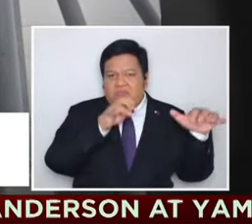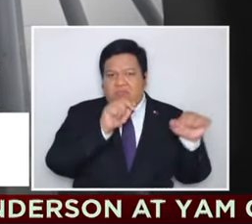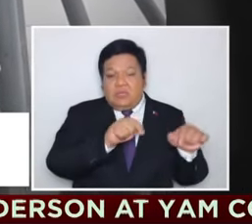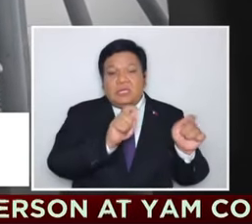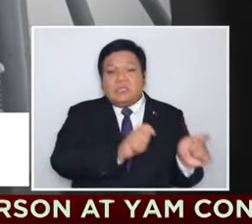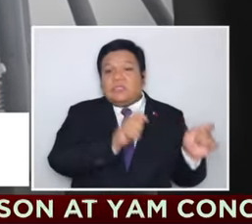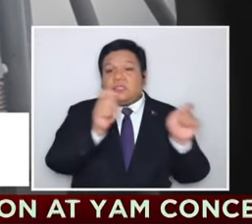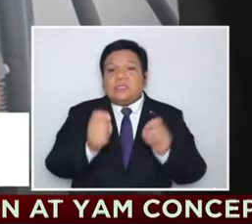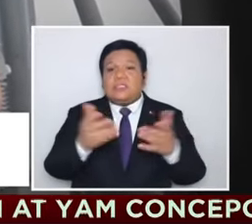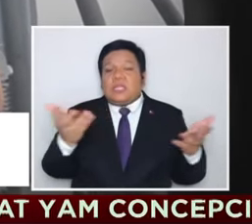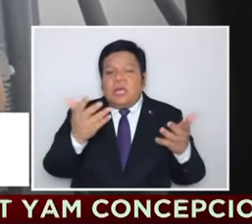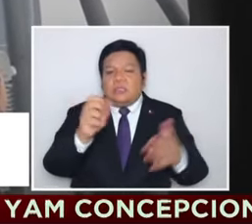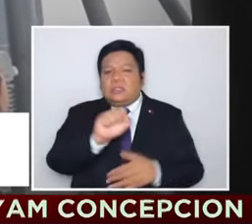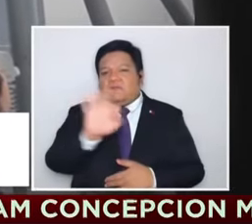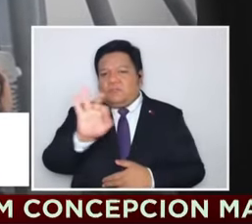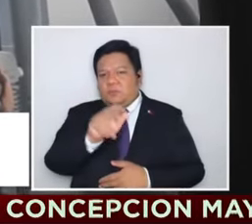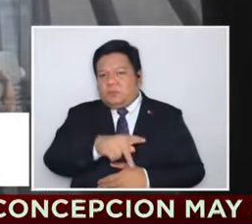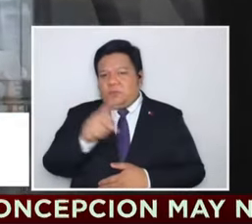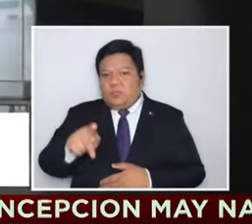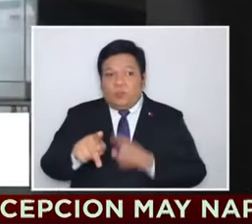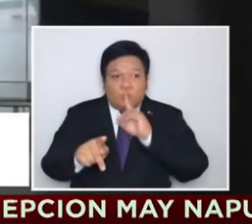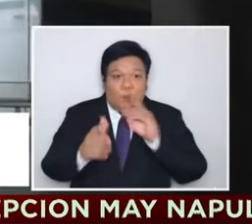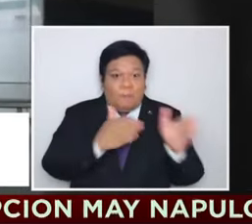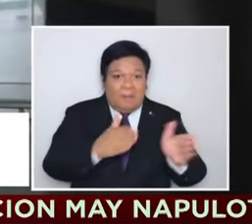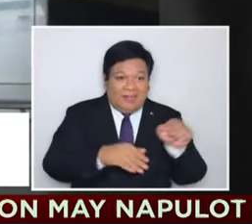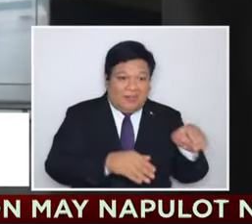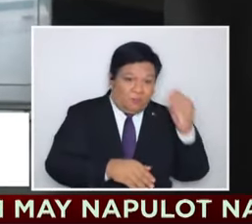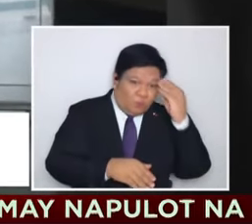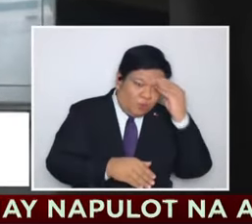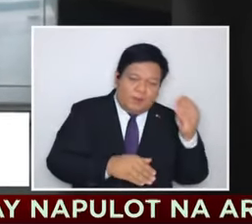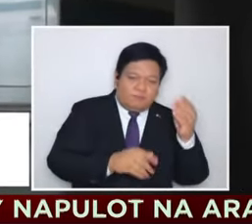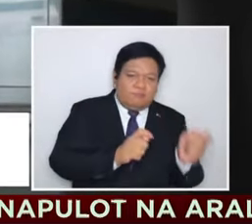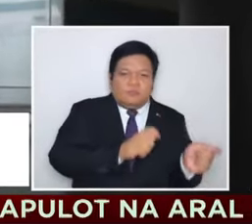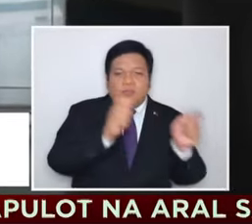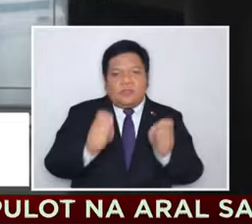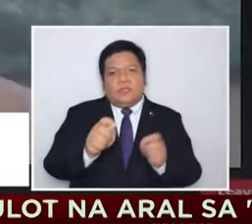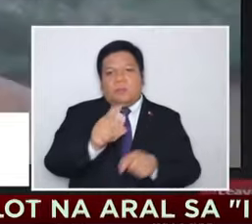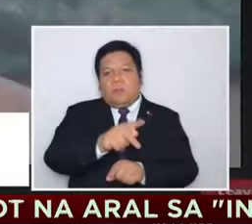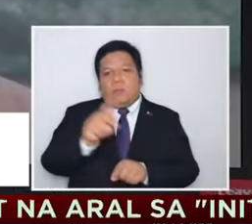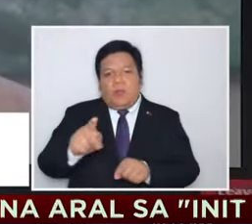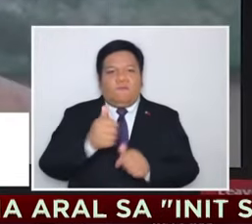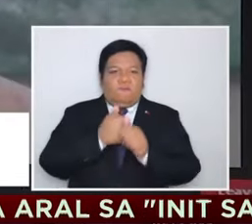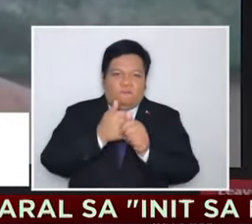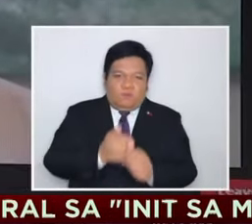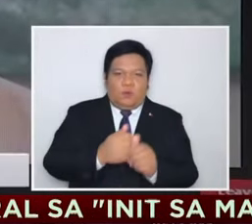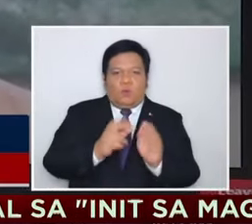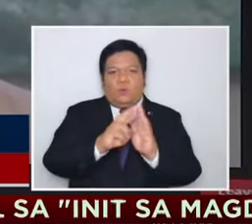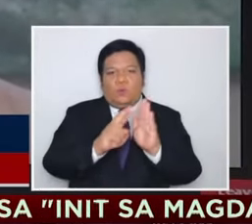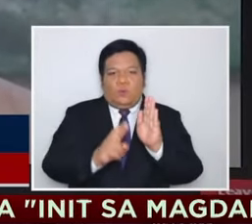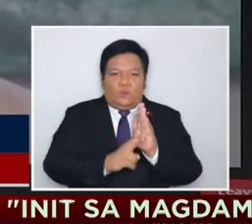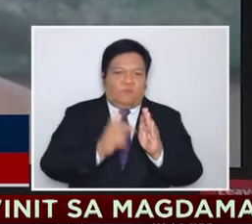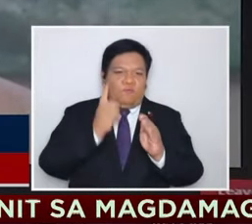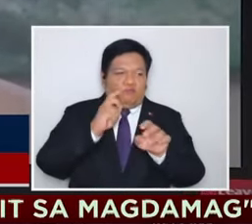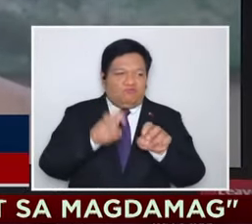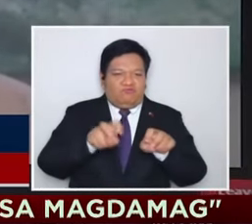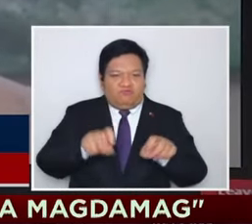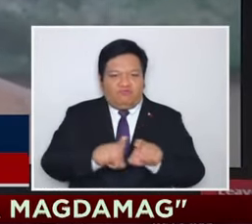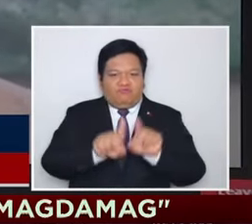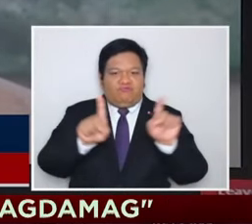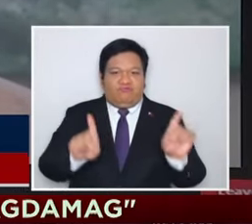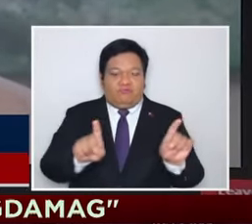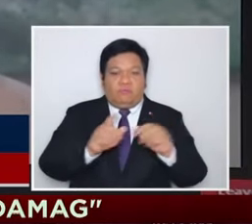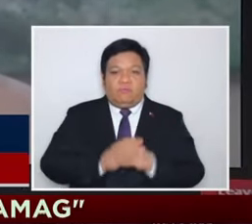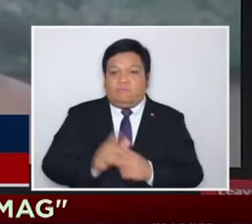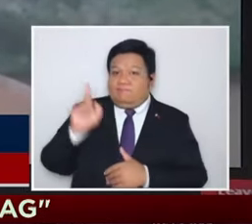Fernando, Pampanga mula sa San Miguel, Bulacan para makasunod sa health protocols. The event tomorrow will not be